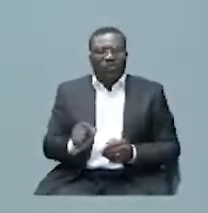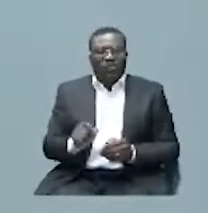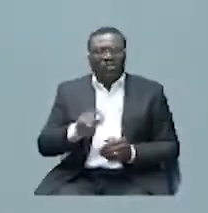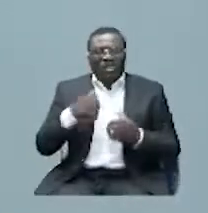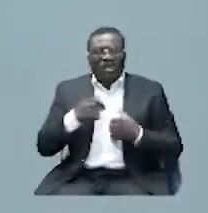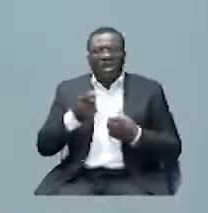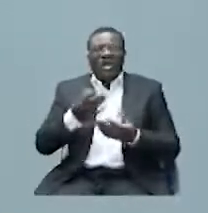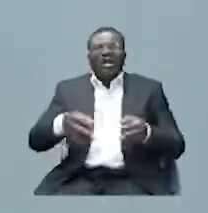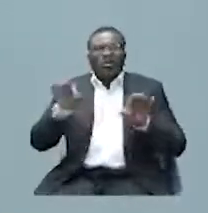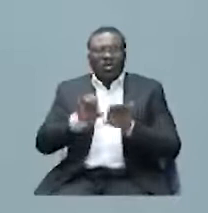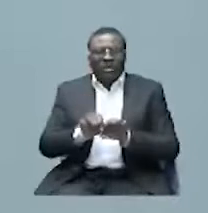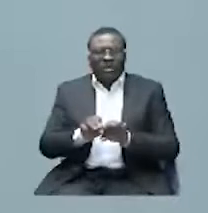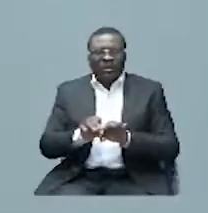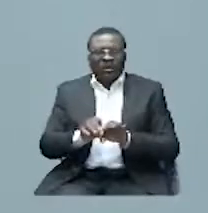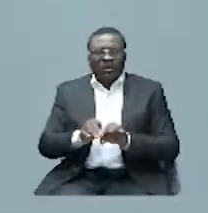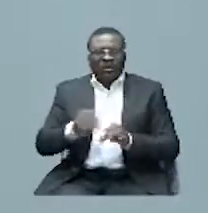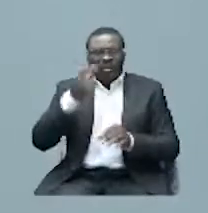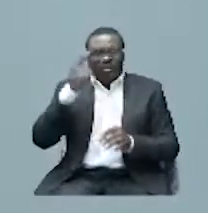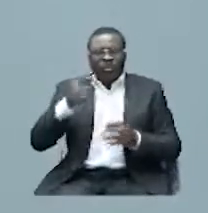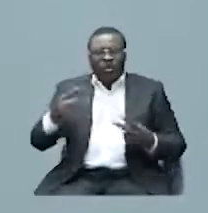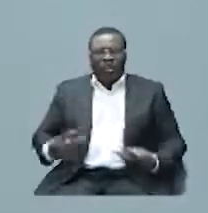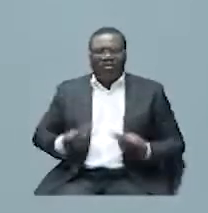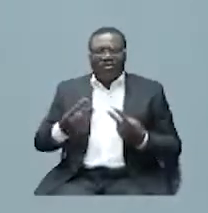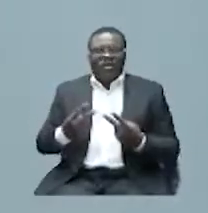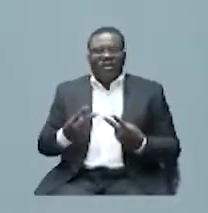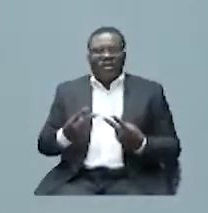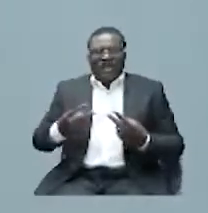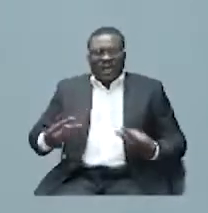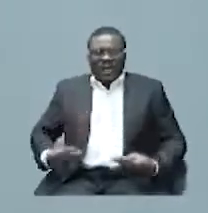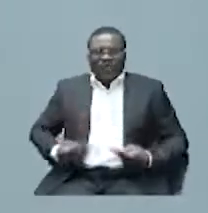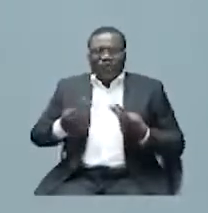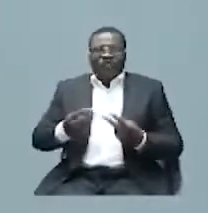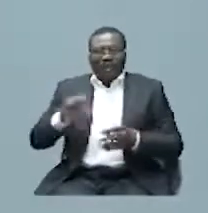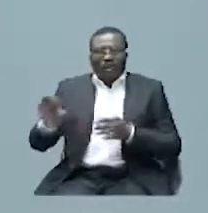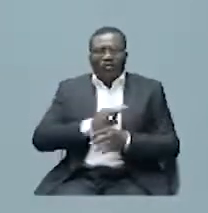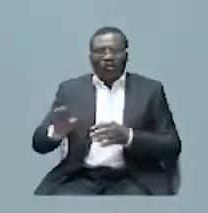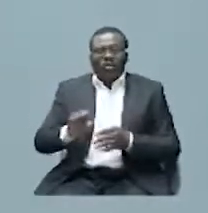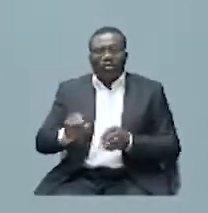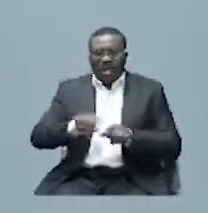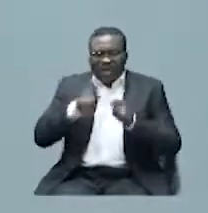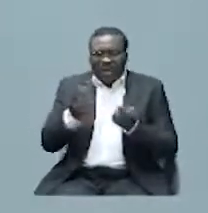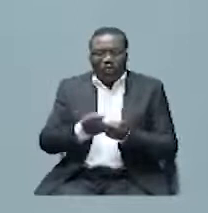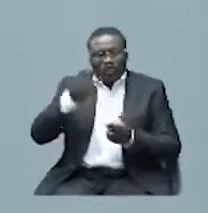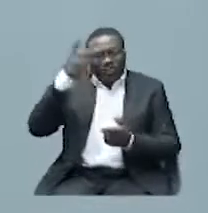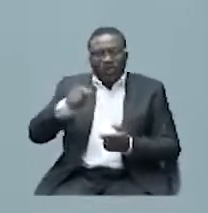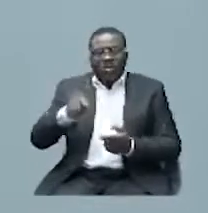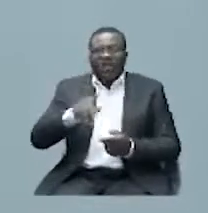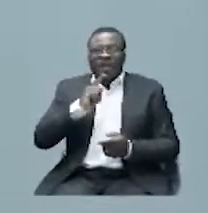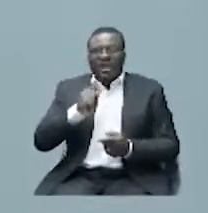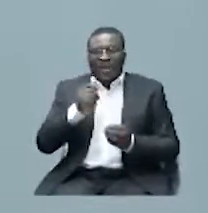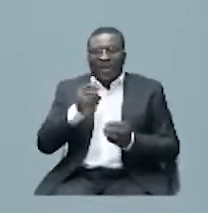qu'il est important que pour la vie, la survie, le fonctionnement des partis politiques, il est